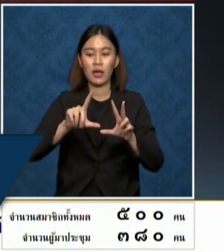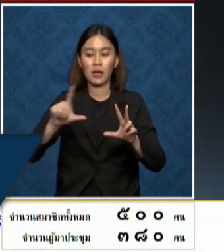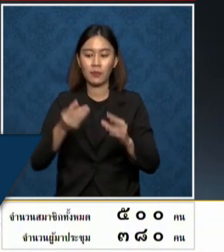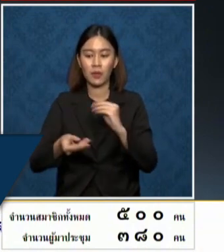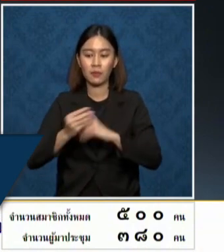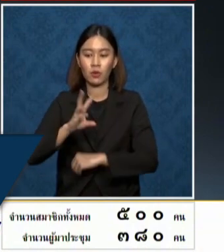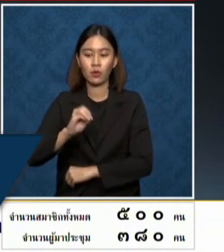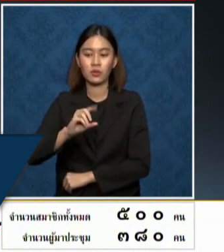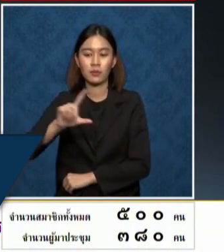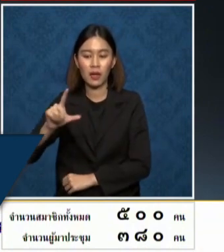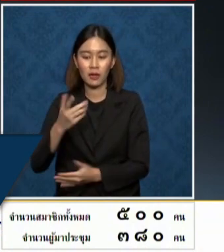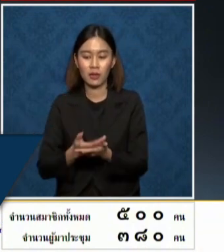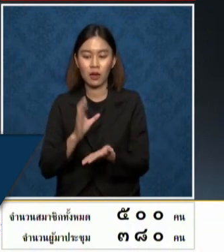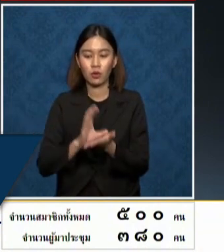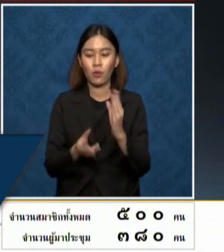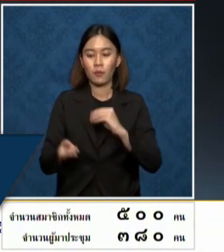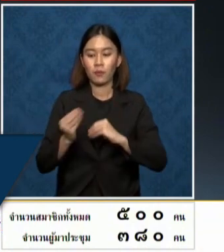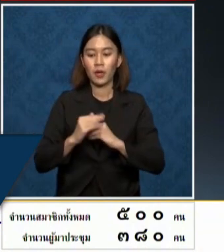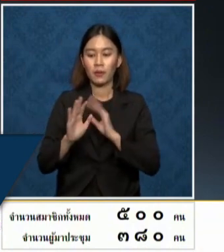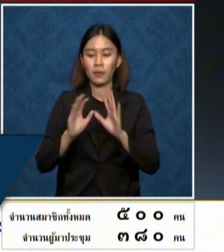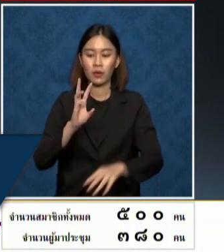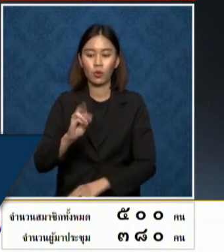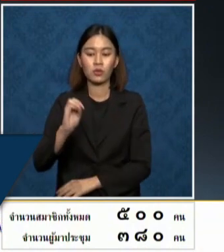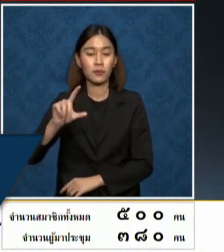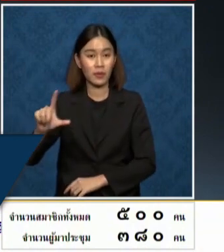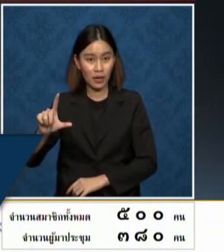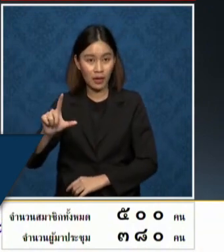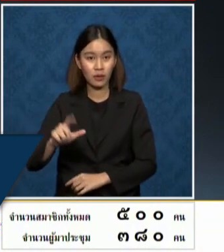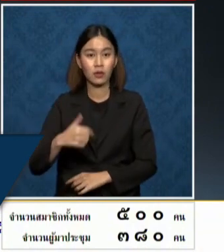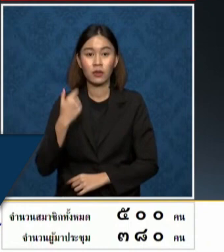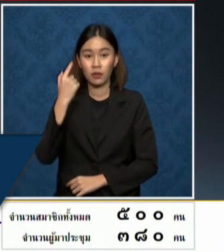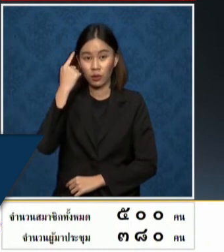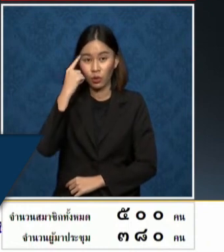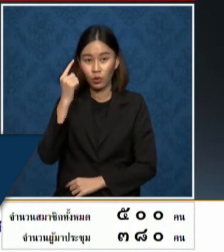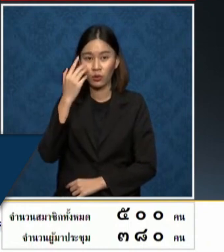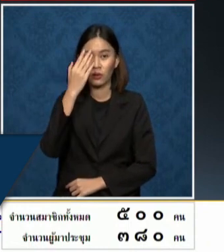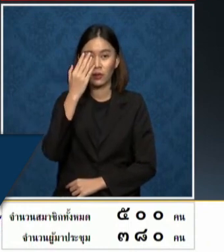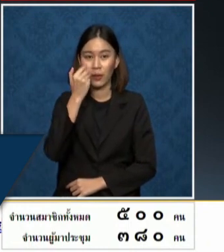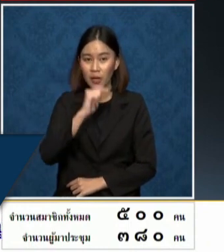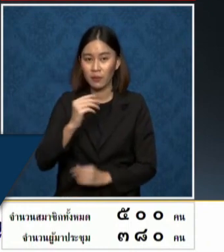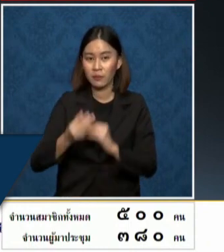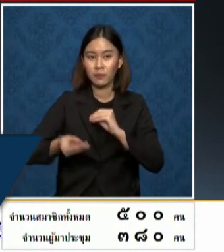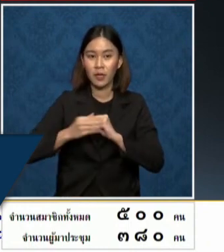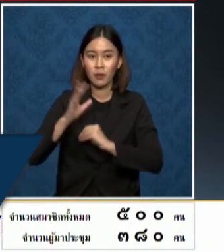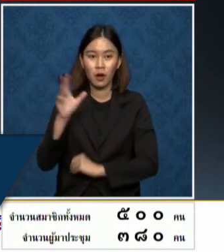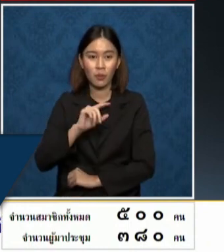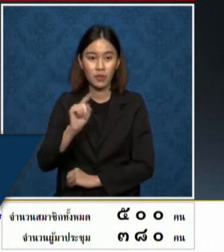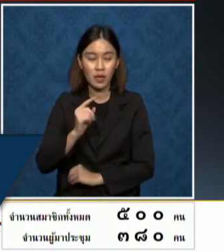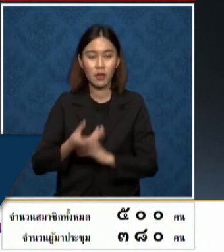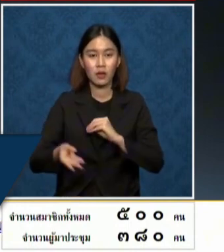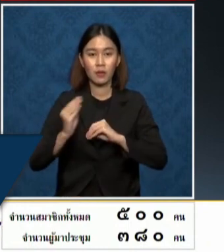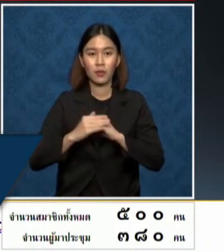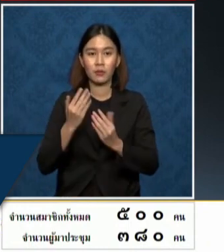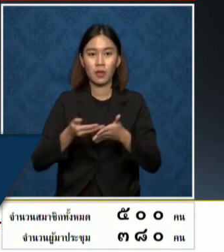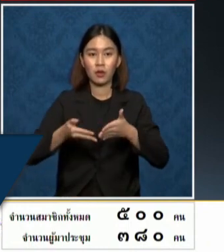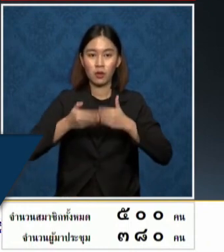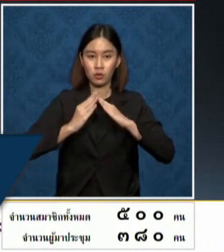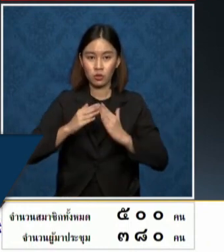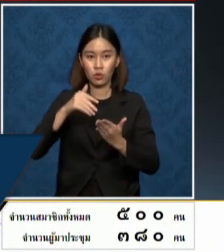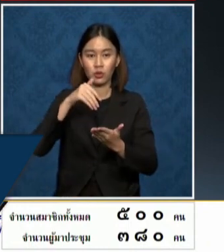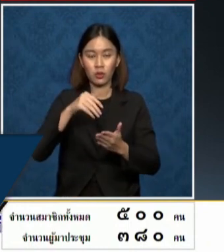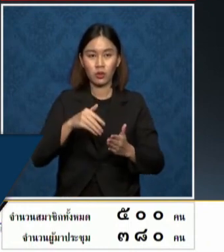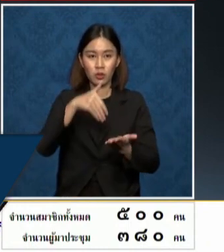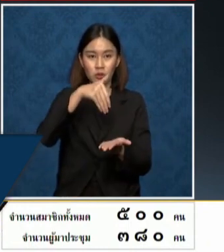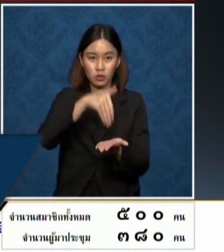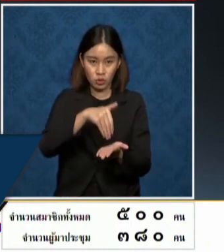60ล้านบาทงบประมาณเพิ่มขึ้นเกือบ 60ล้านบาทรู้มครับว่าเพิ่มจากอะไรเพิ่มขึ้นจากงบจัดตั้งศูนย์พรรพิงสุนัข